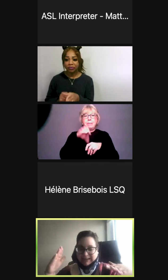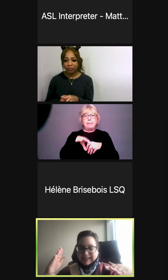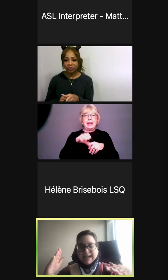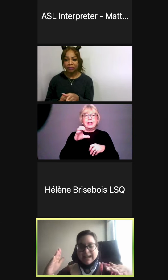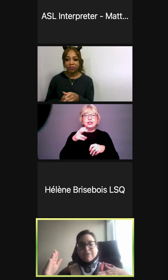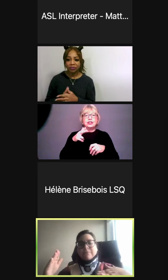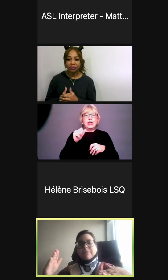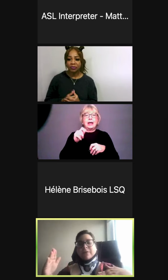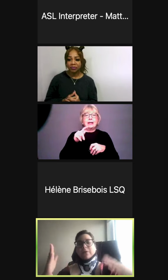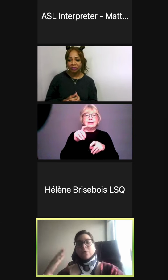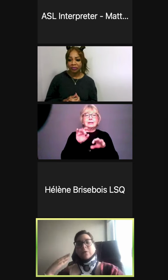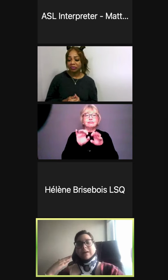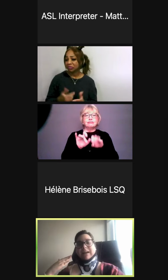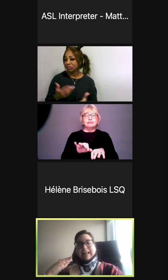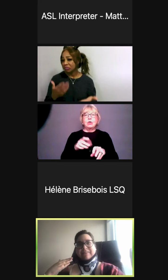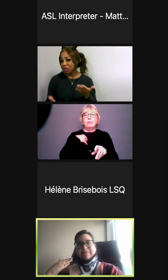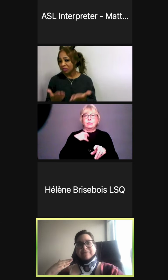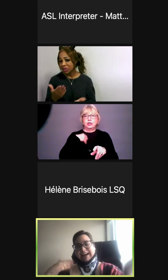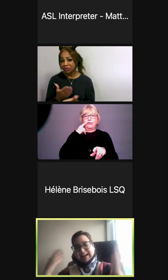Je vais rester à l'affût